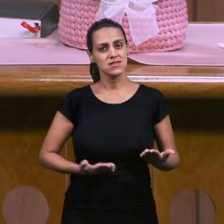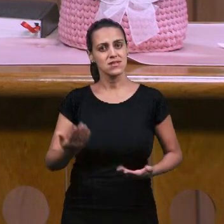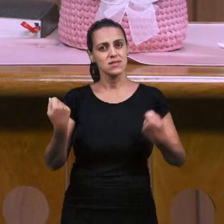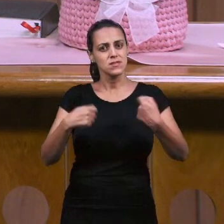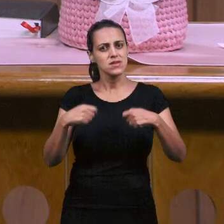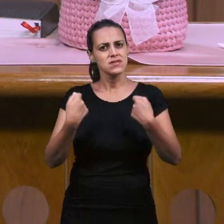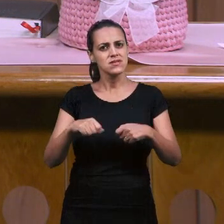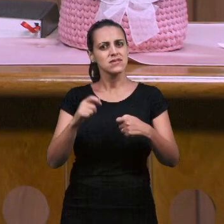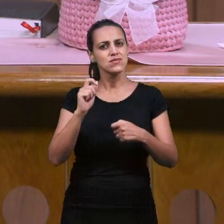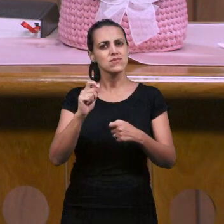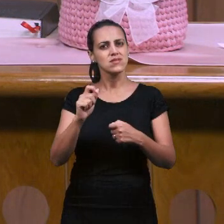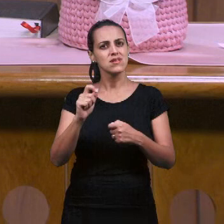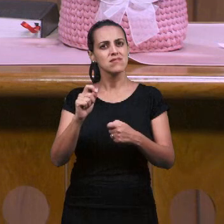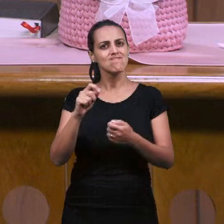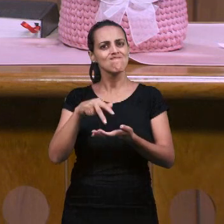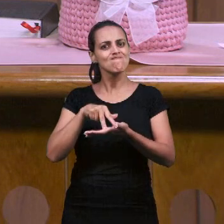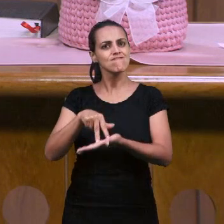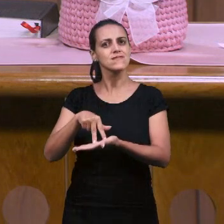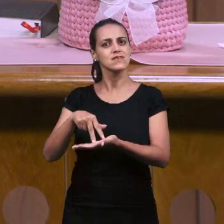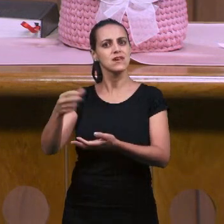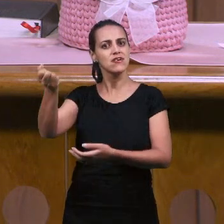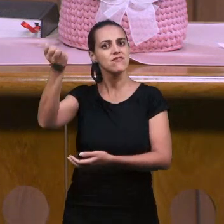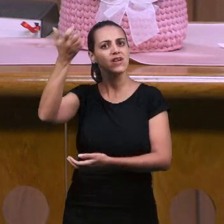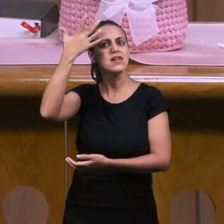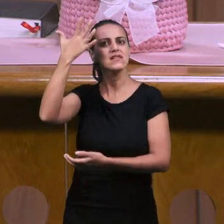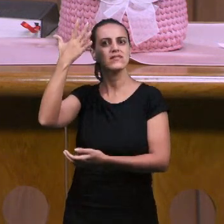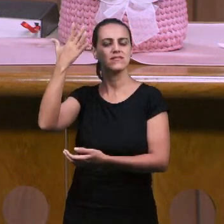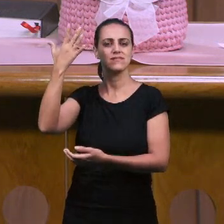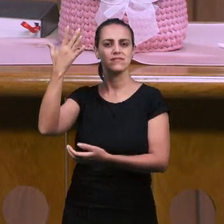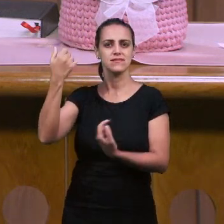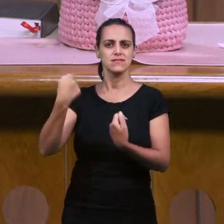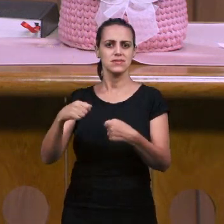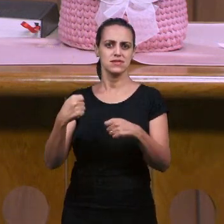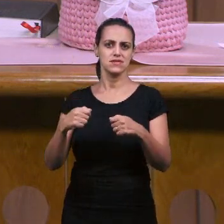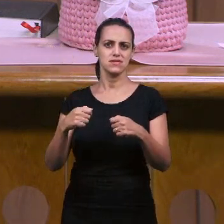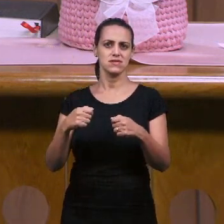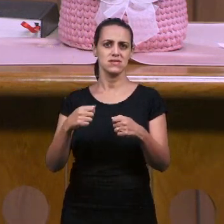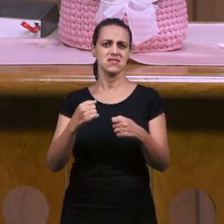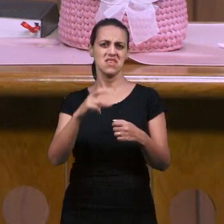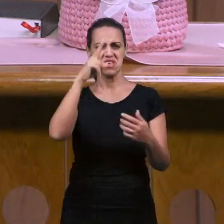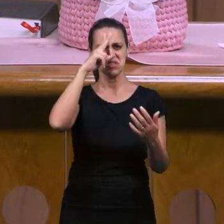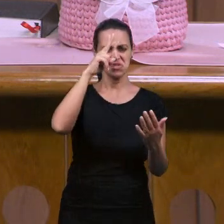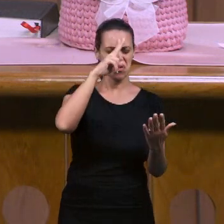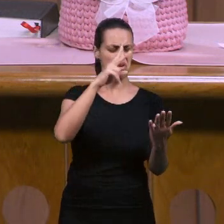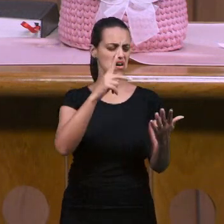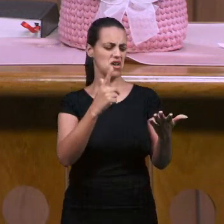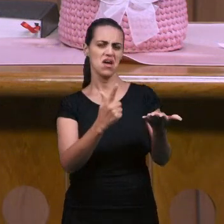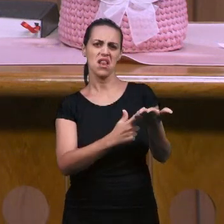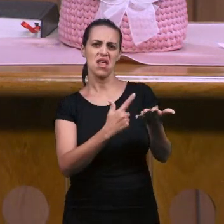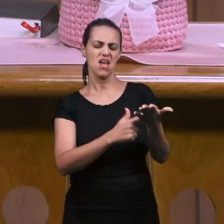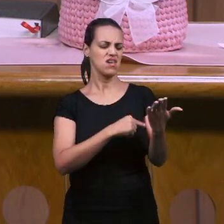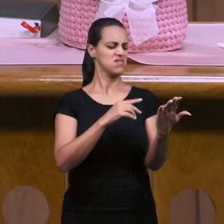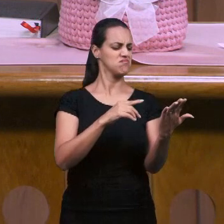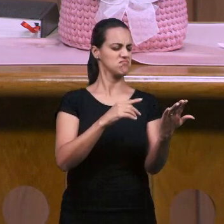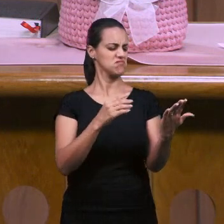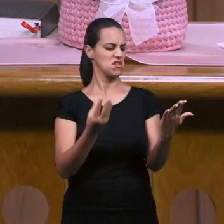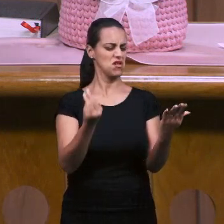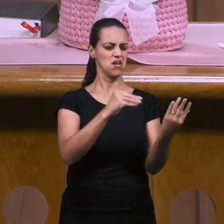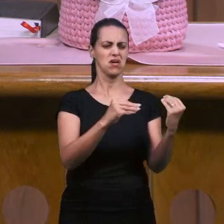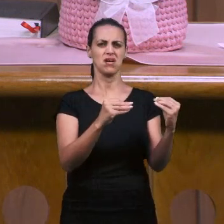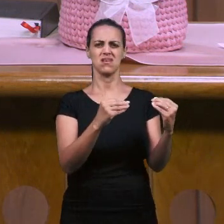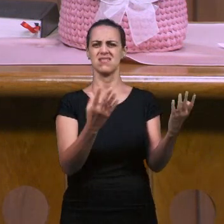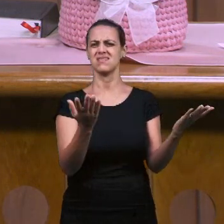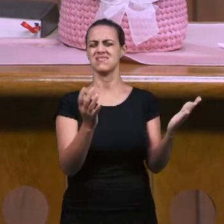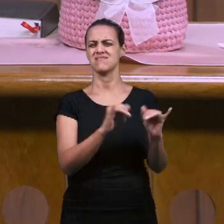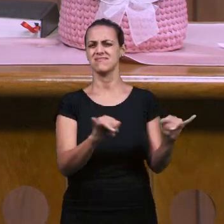soient affermis dans les révélations de la parole. Pas dans la lettre, n'est-ce pas? Ah, ceci combine avec cela, ceci combine avec cela.